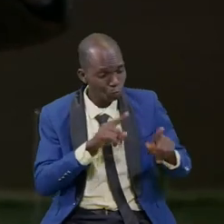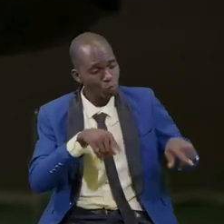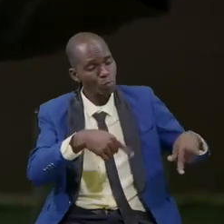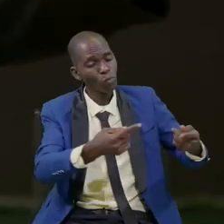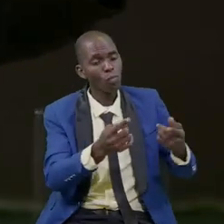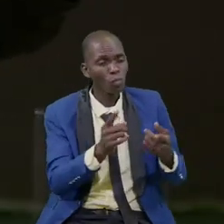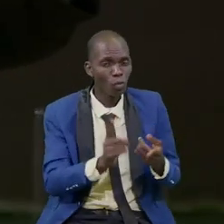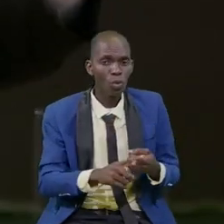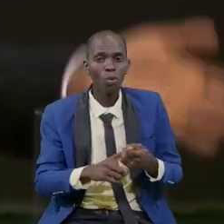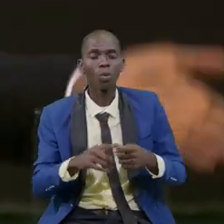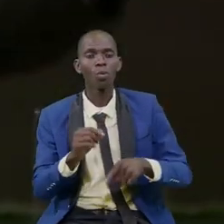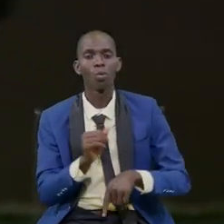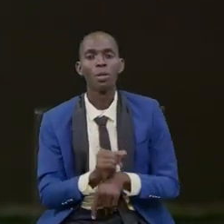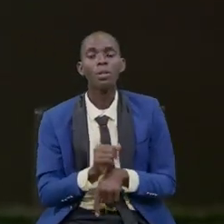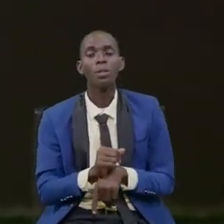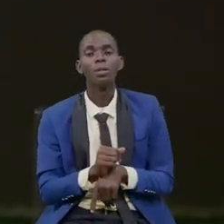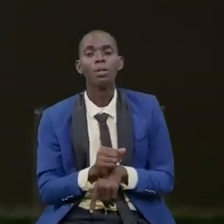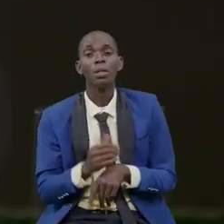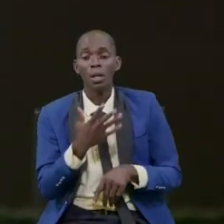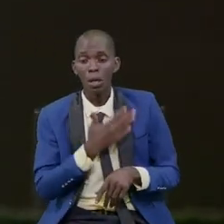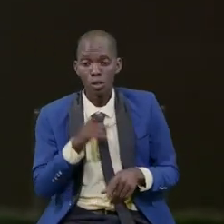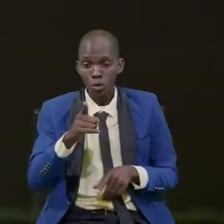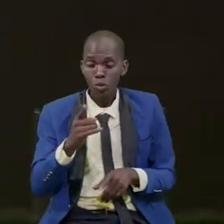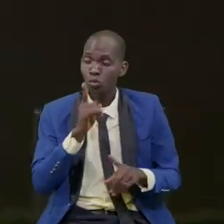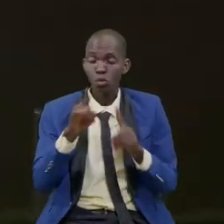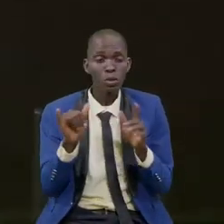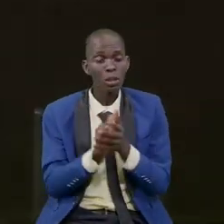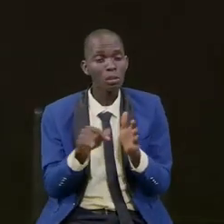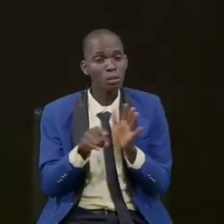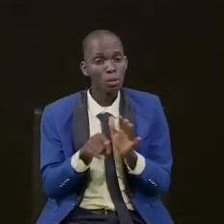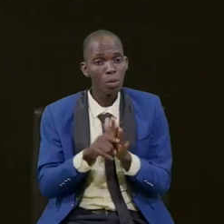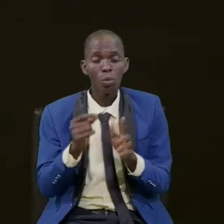au bureau là-bas, vous parlez, comme vous revenez.